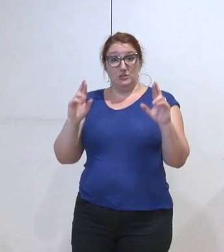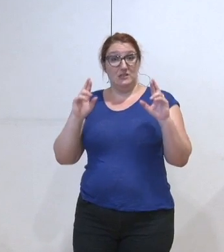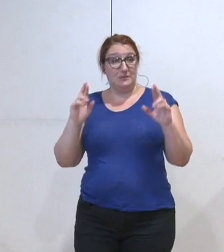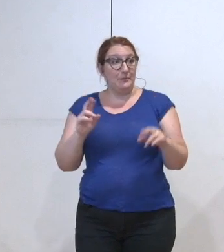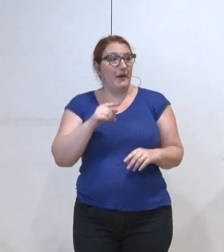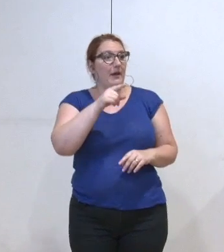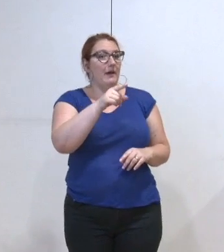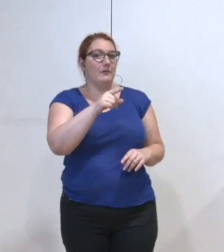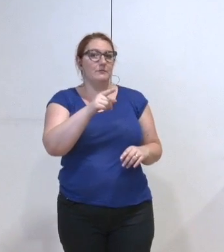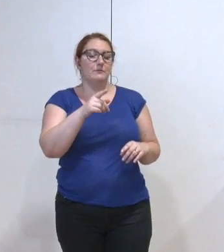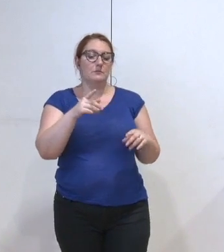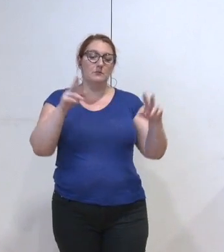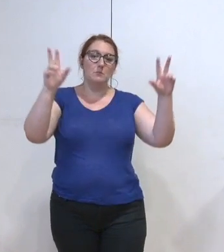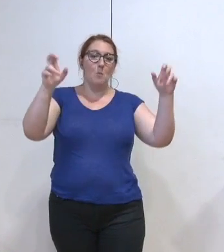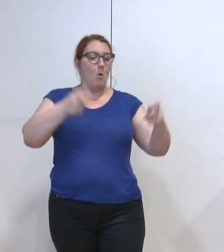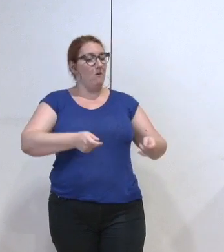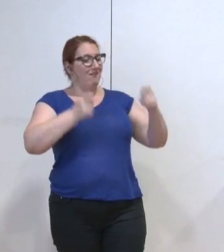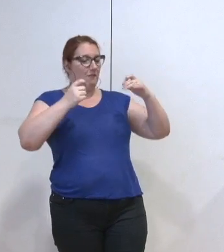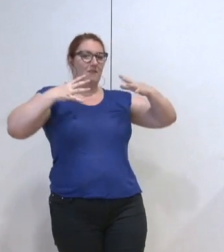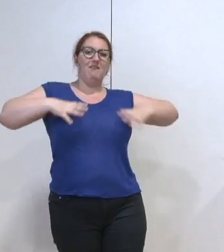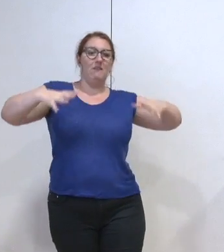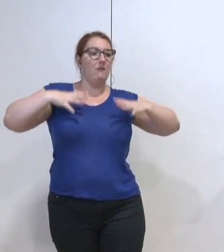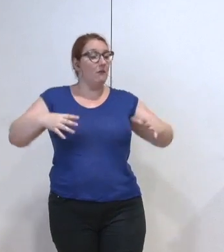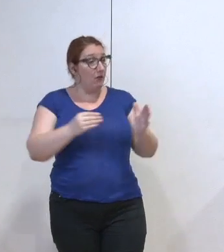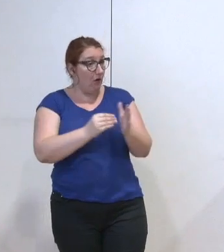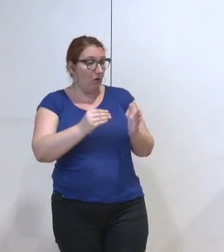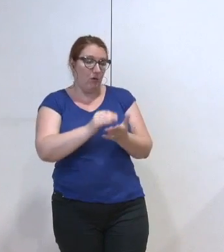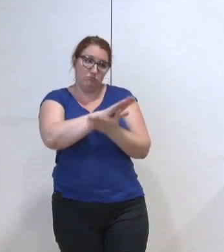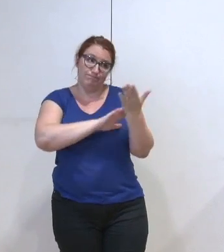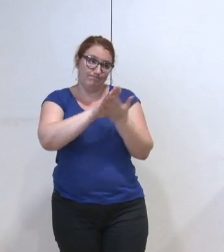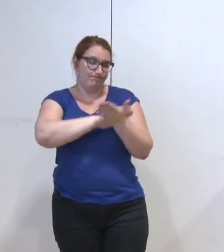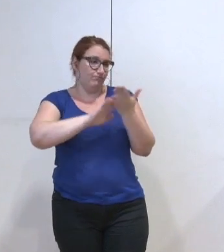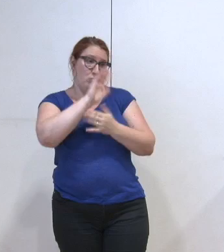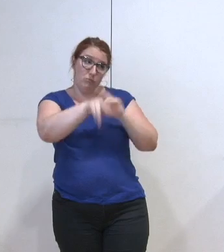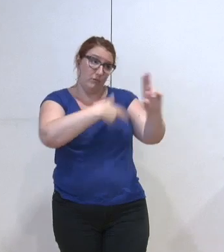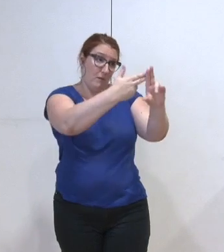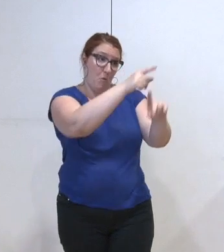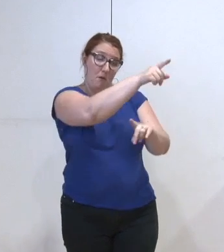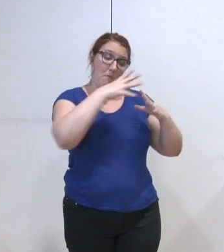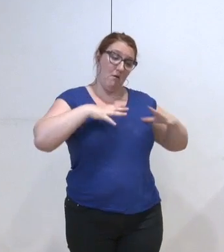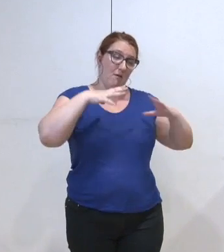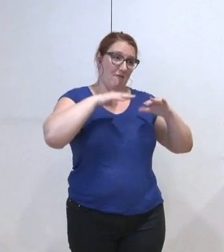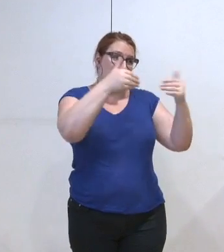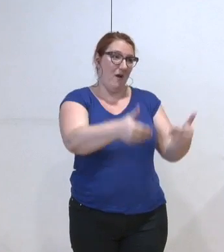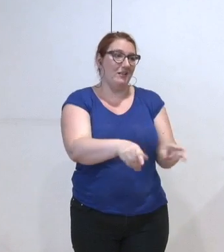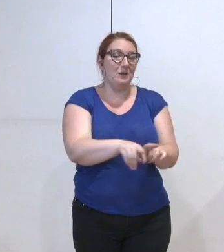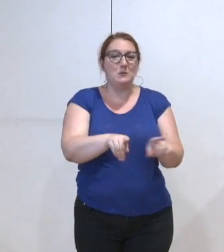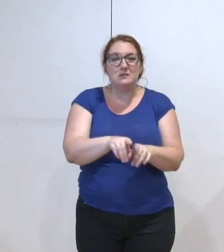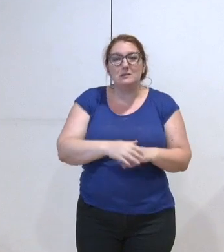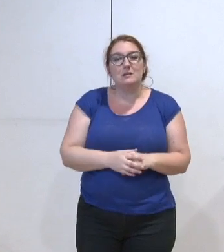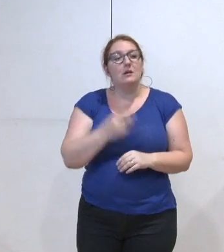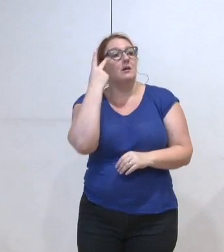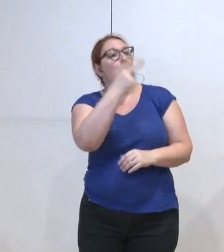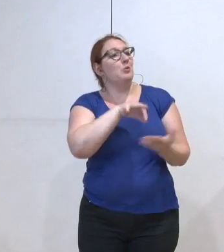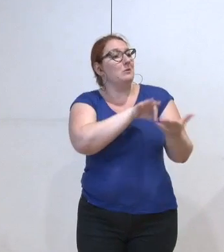votre responsabilité une nouvelle fois je vous retourne ce commentaire avec le choix vos choix passés et